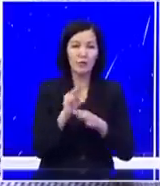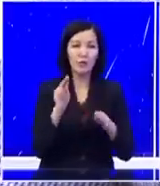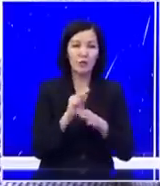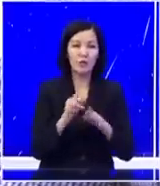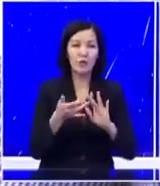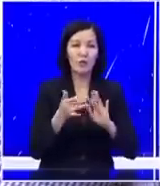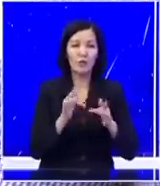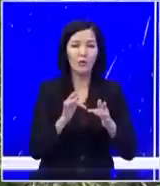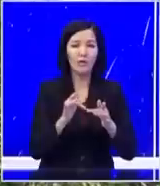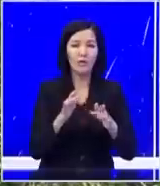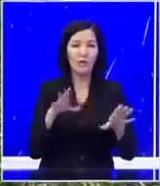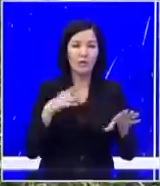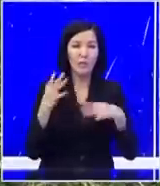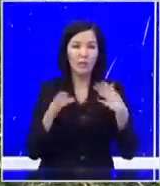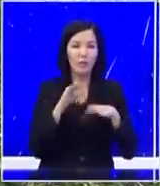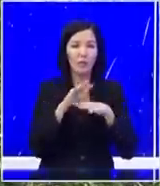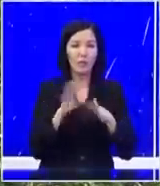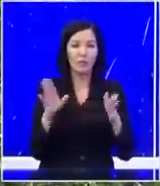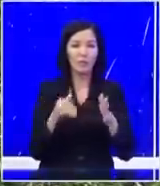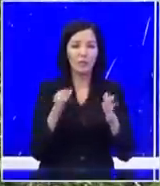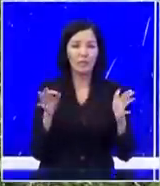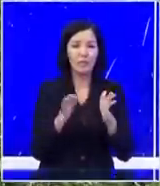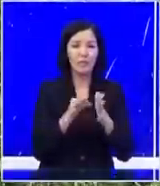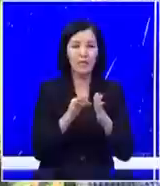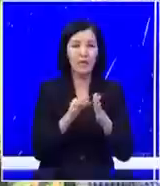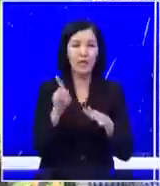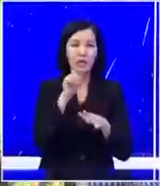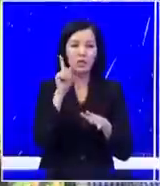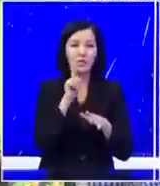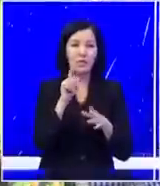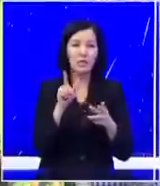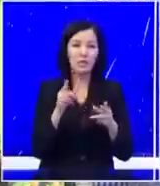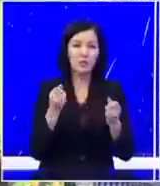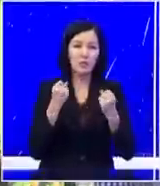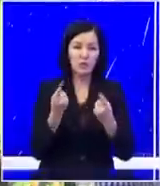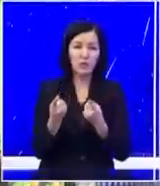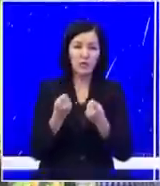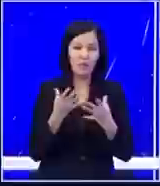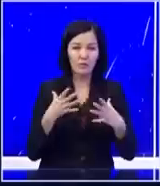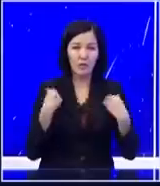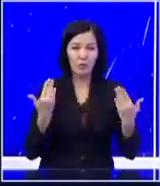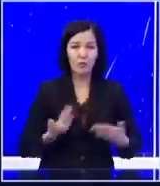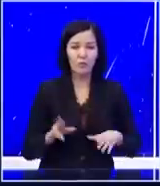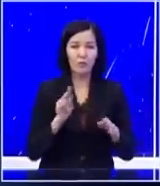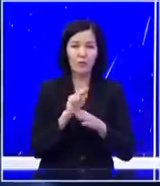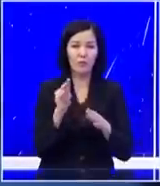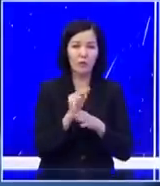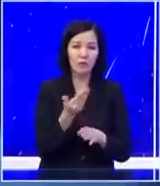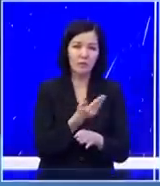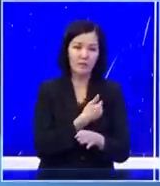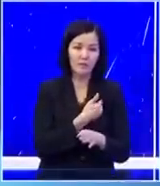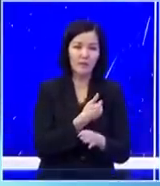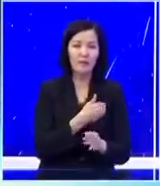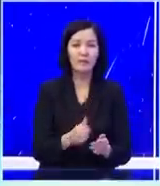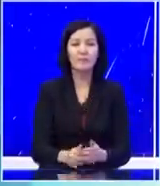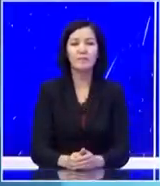онлайн режимінде дайындық өткізеді екен. Басты мақсат жастарды мейлінше спортқа тартып, саламатты ұрпақ өсіру. Жарқын Нұрланұлы, Айдос